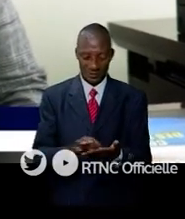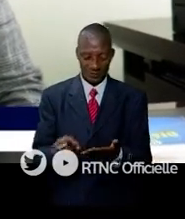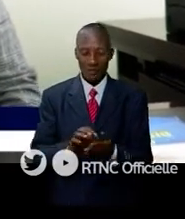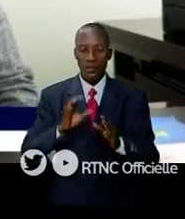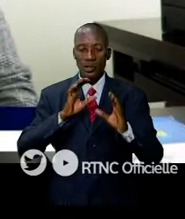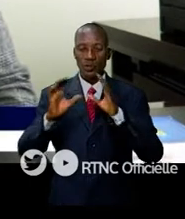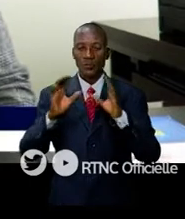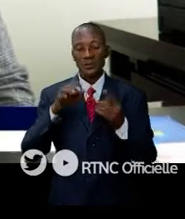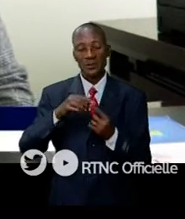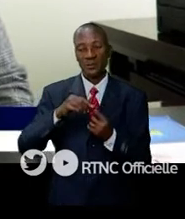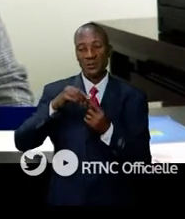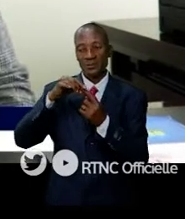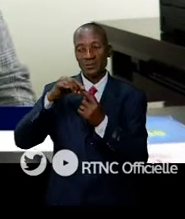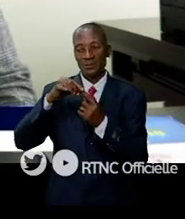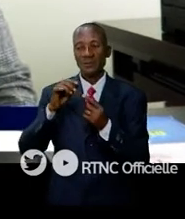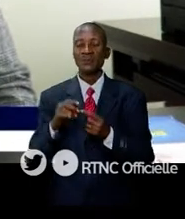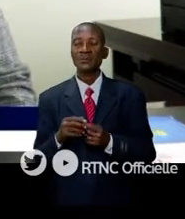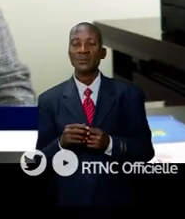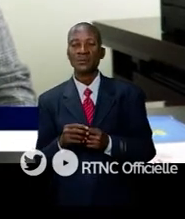communiqué officiel numéro